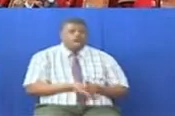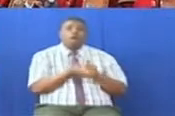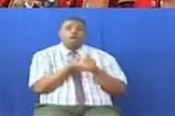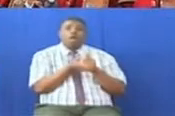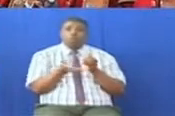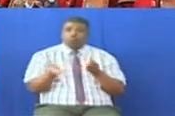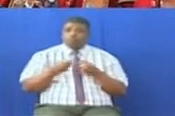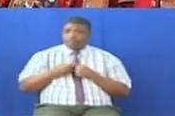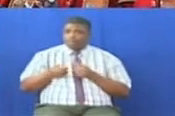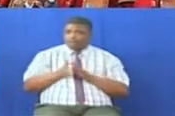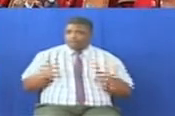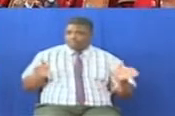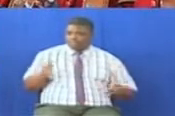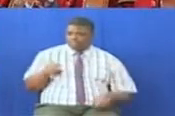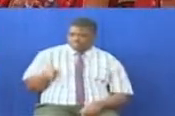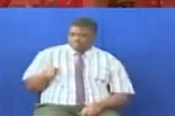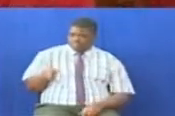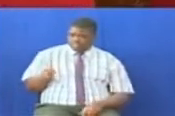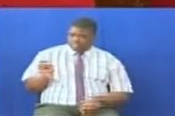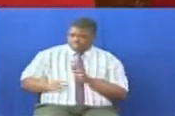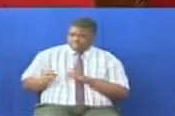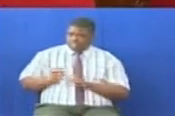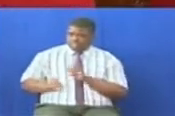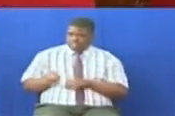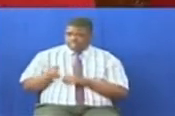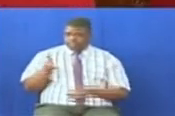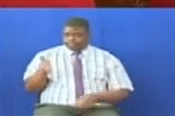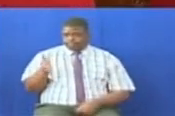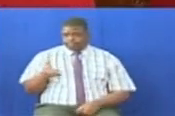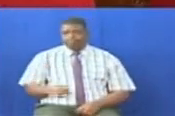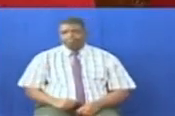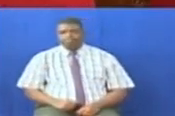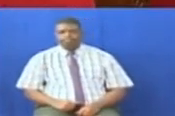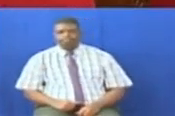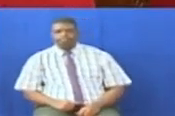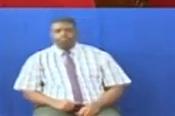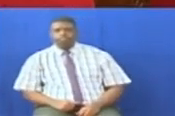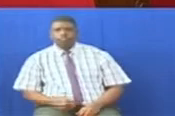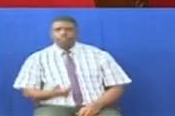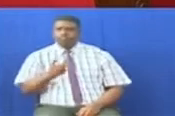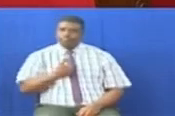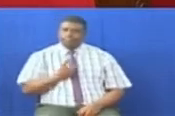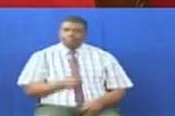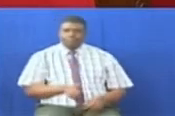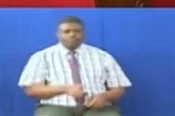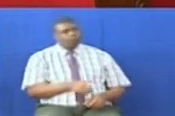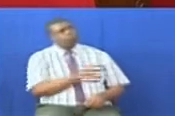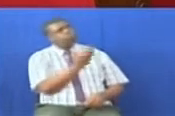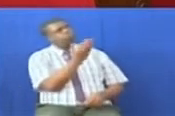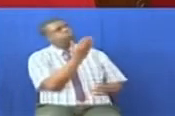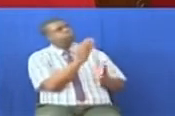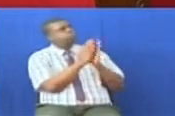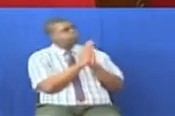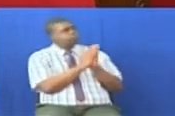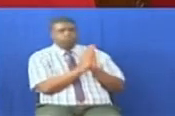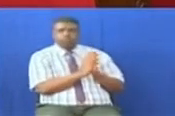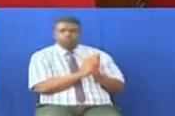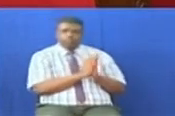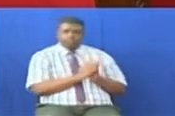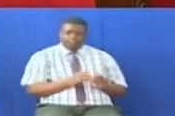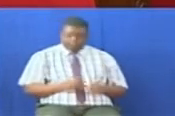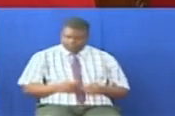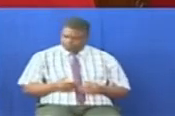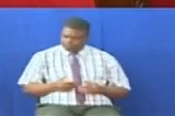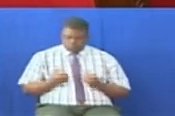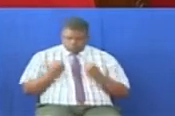fedha inayoishia Juni 30, 2019. Ninamshukuru sana Mwenyezi Mungu ambaye ameendelea